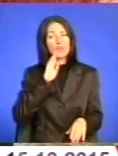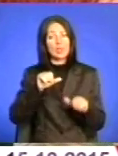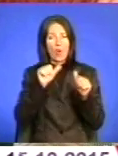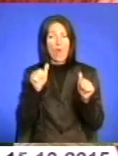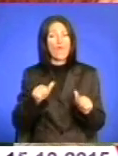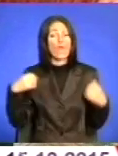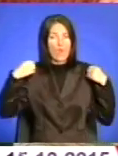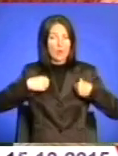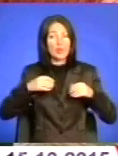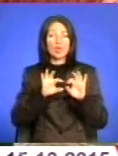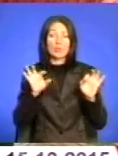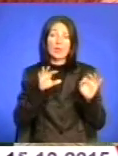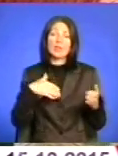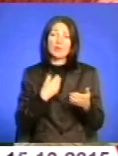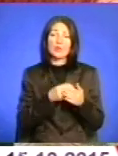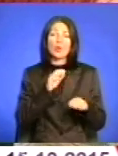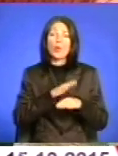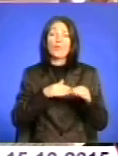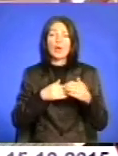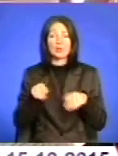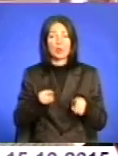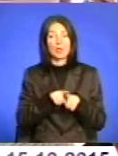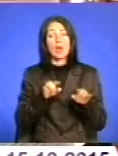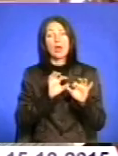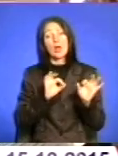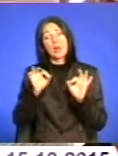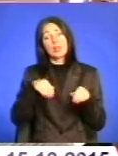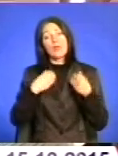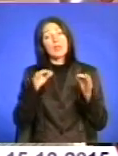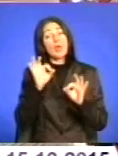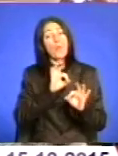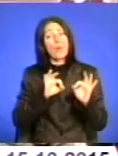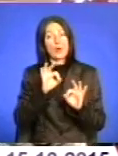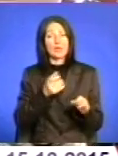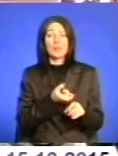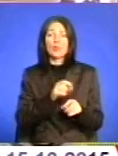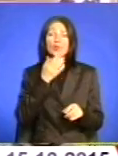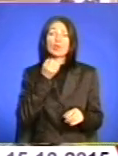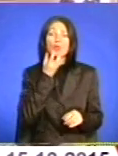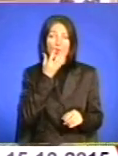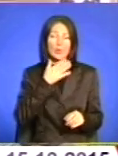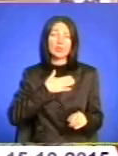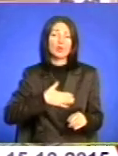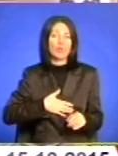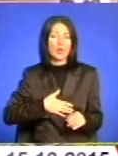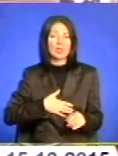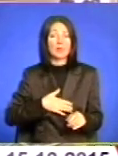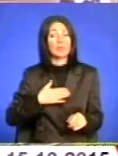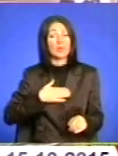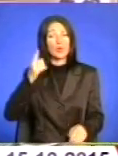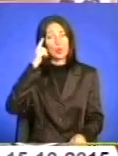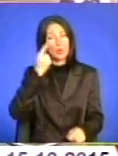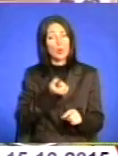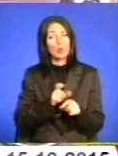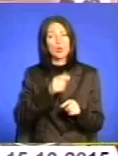професію та давали настанови тернополянам. Дуже добре, задоволений безмерно сильно. Це, на мою думку, дуже